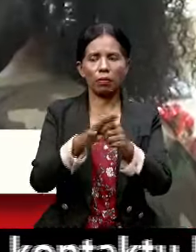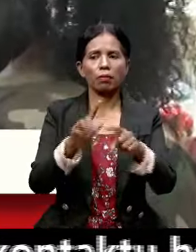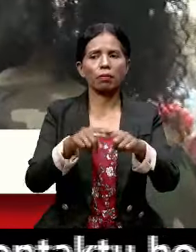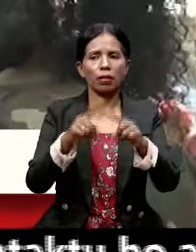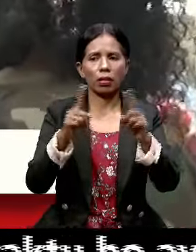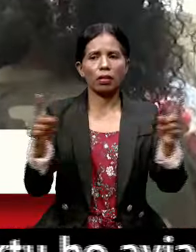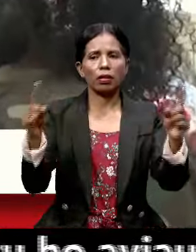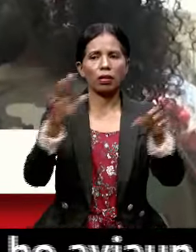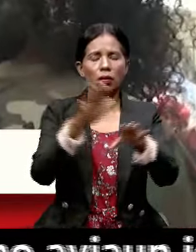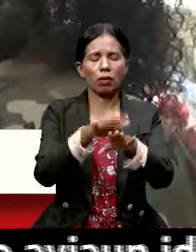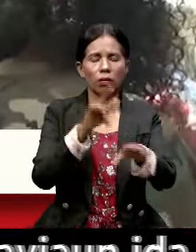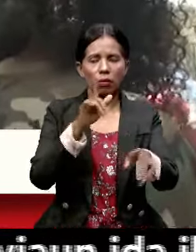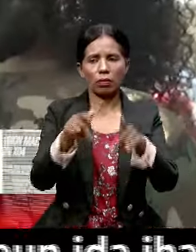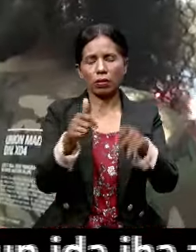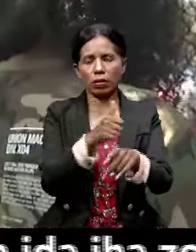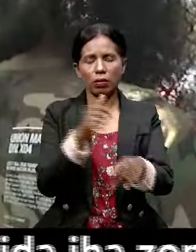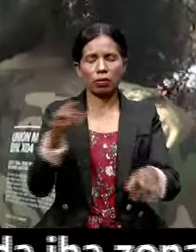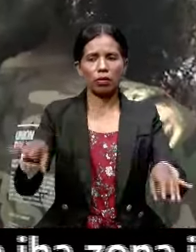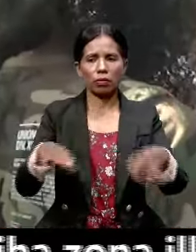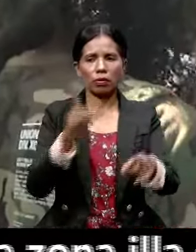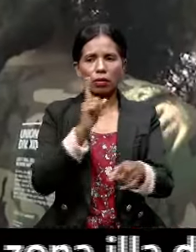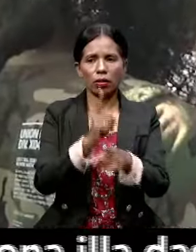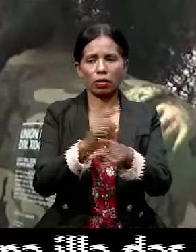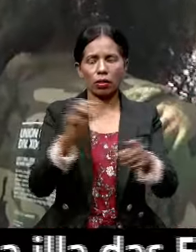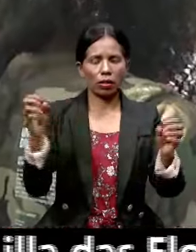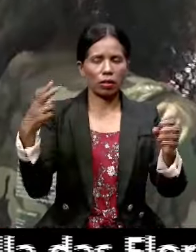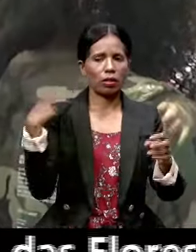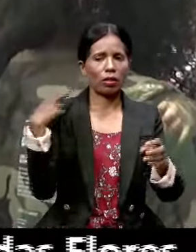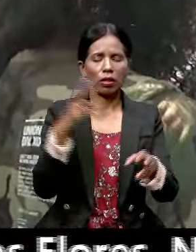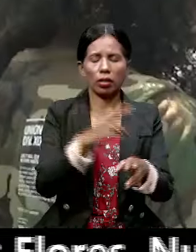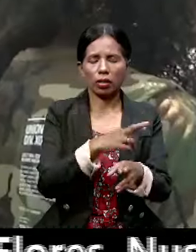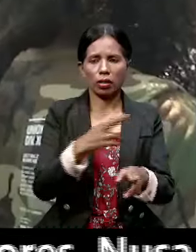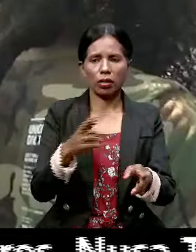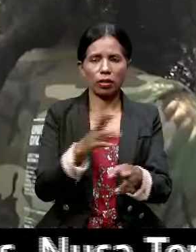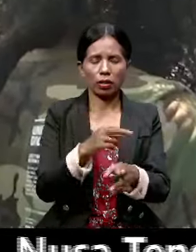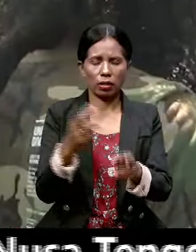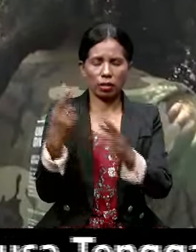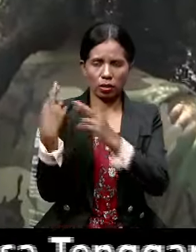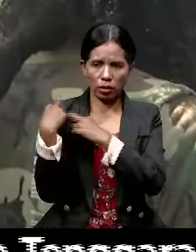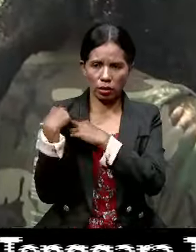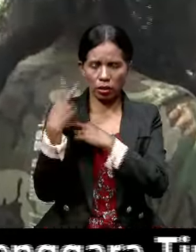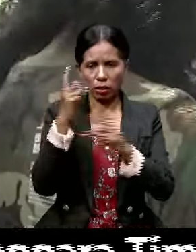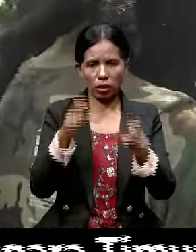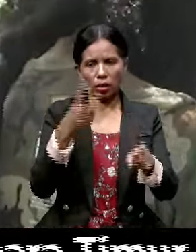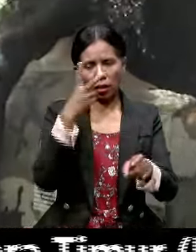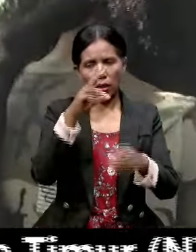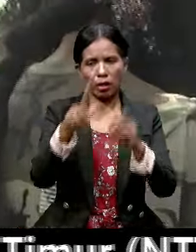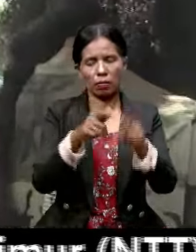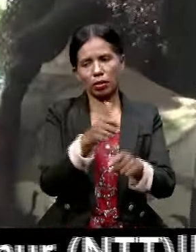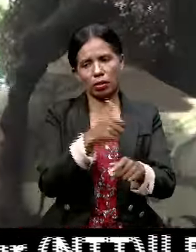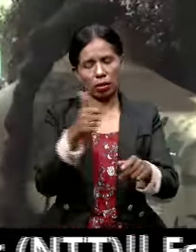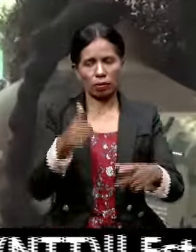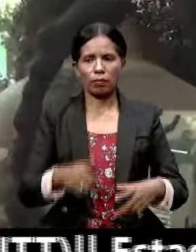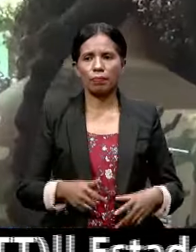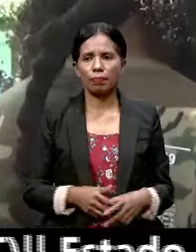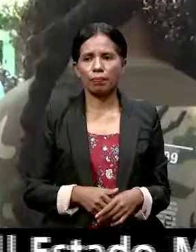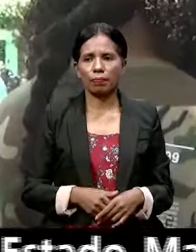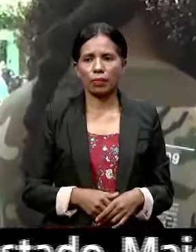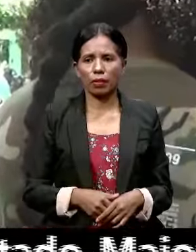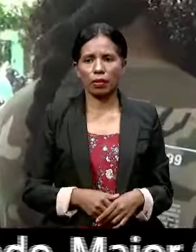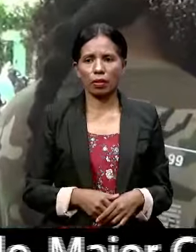file permisi nih kena nih bekal lolos nih layanan ber layanan tuh tidak sama sama itu ke tek hari file bar permisi lu nih bukan. Nih